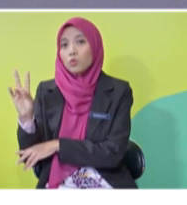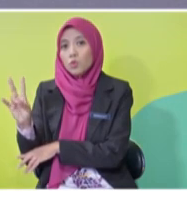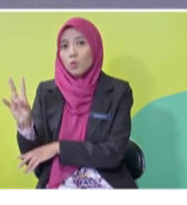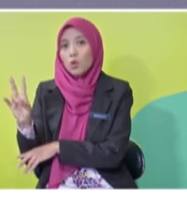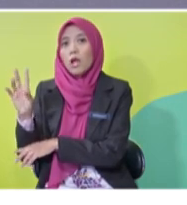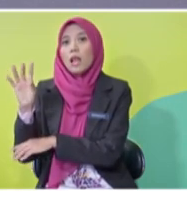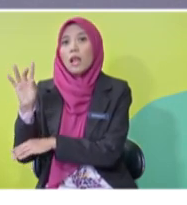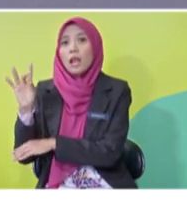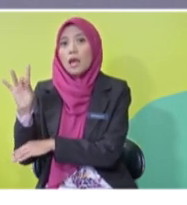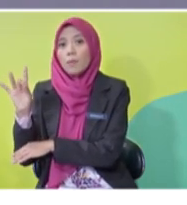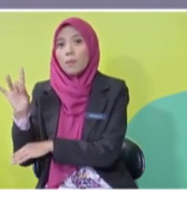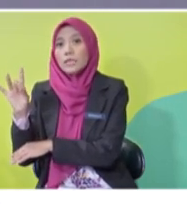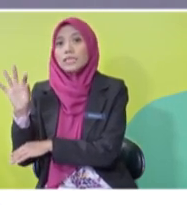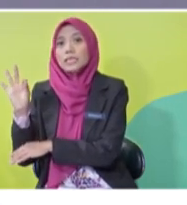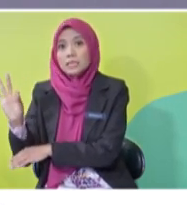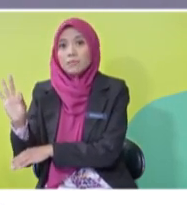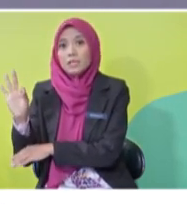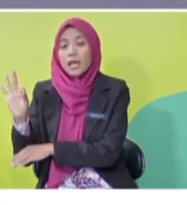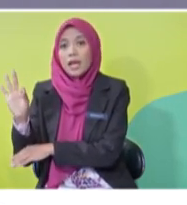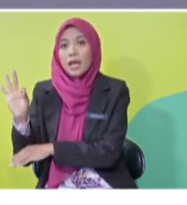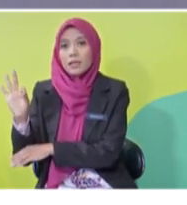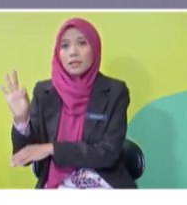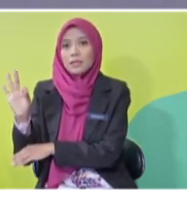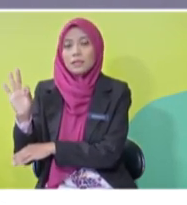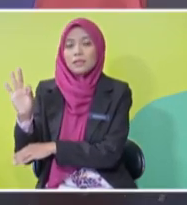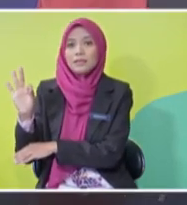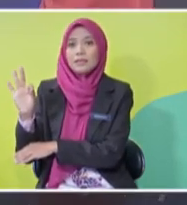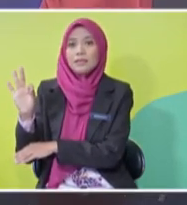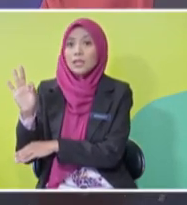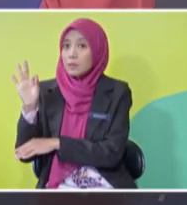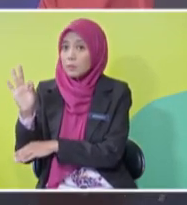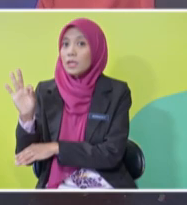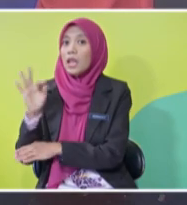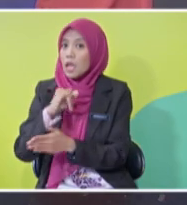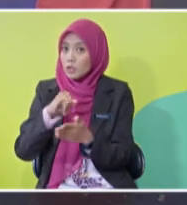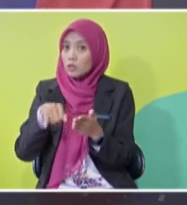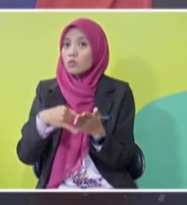8 9 9 jumlah